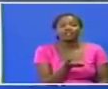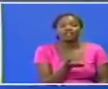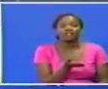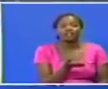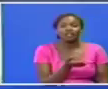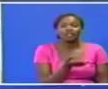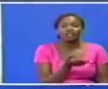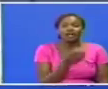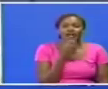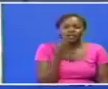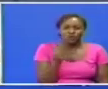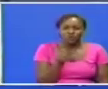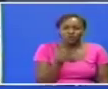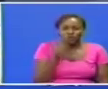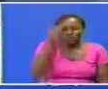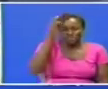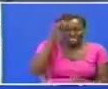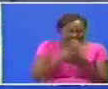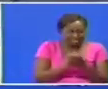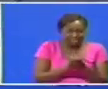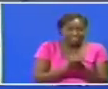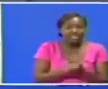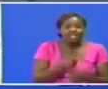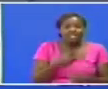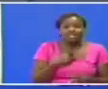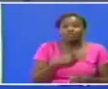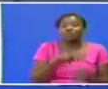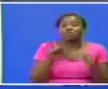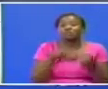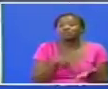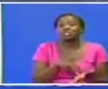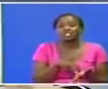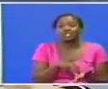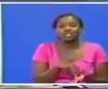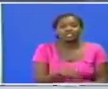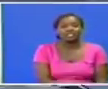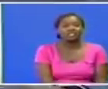ambaye alinizaa mimi. Hebu mzee asimame mahali alipo.